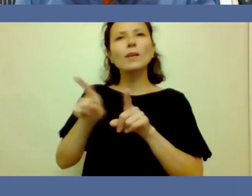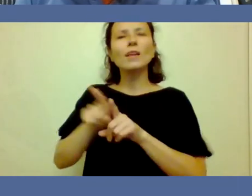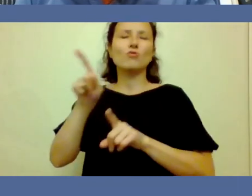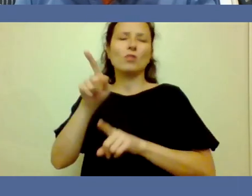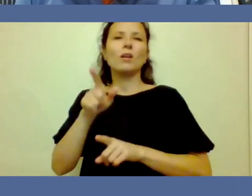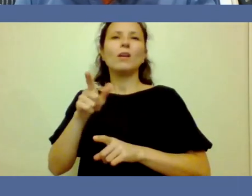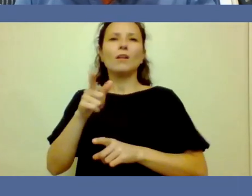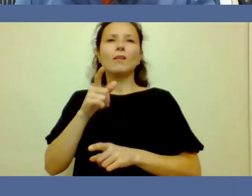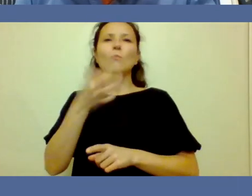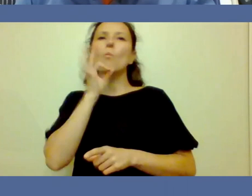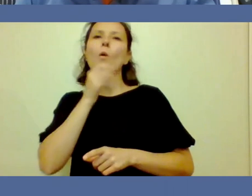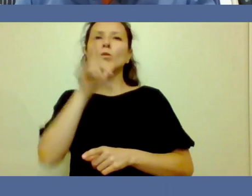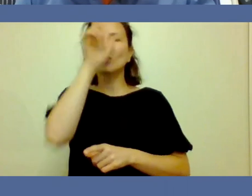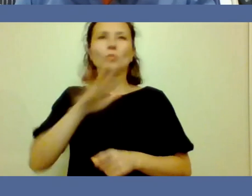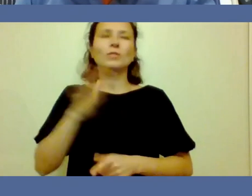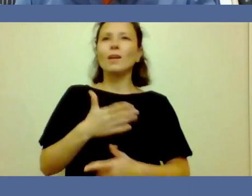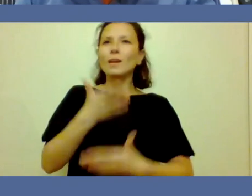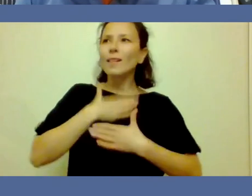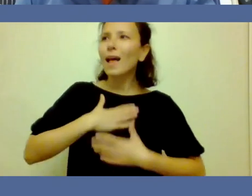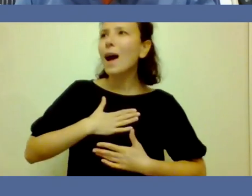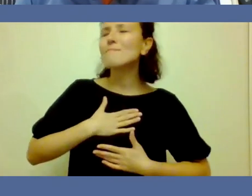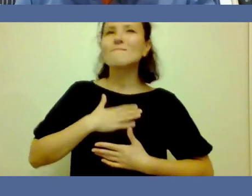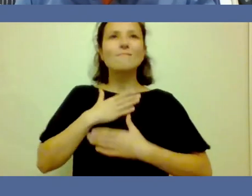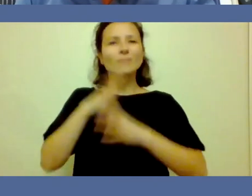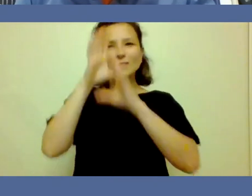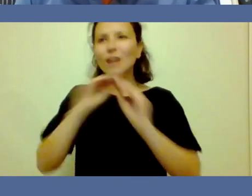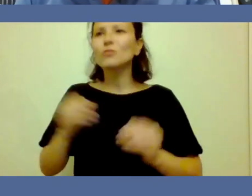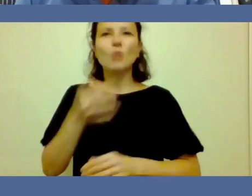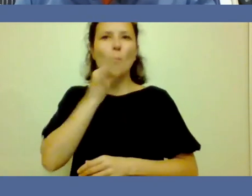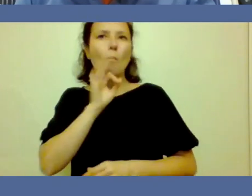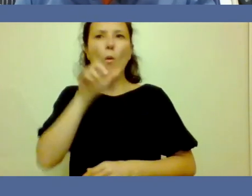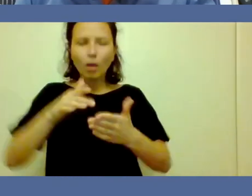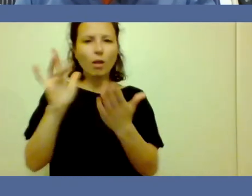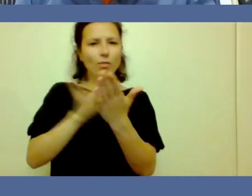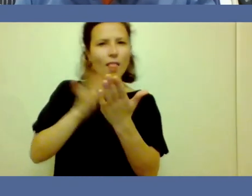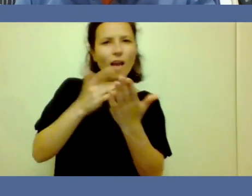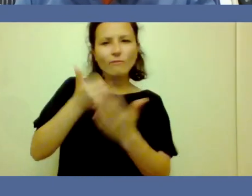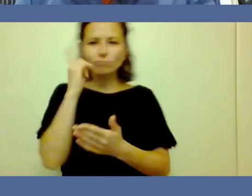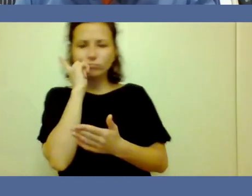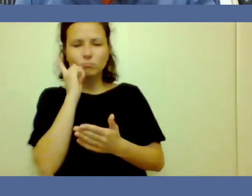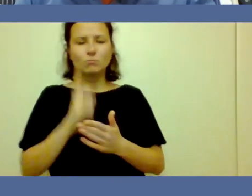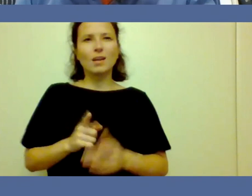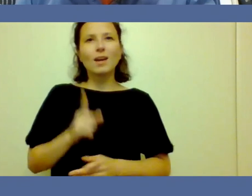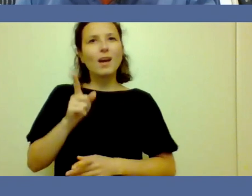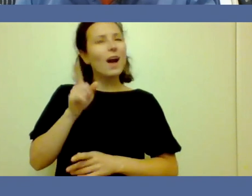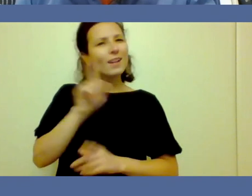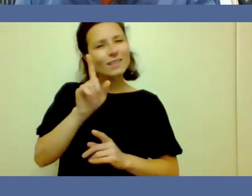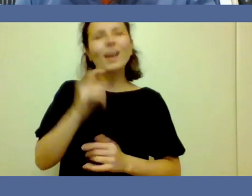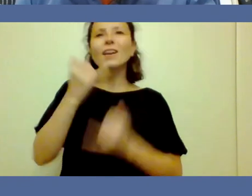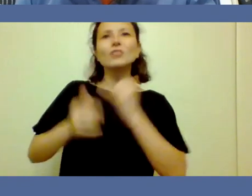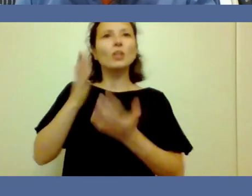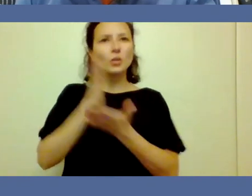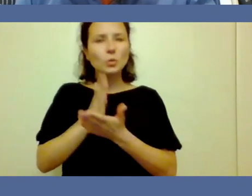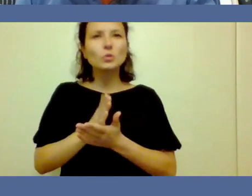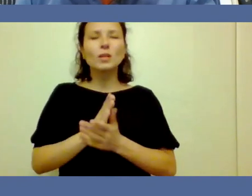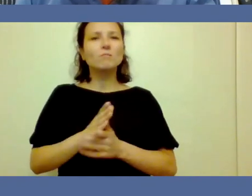mnie wielki zaszczyt, że młodzi ludzie również sięgają po moje książki, chociaż mówi się, że to pokolenie głównie siedzi w telefonach i w komputerze,